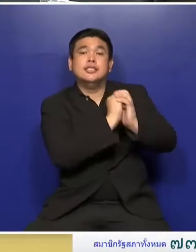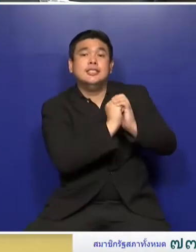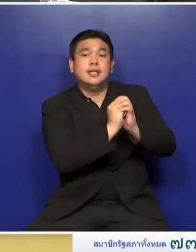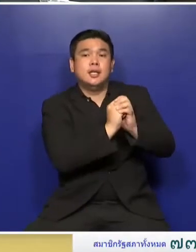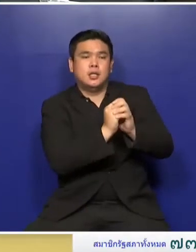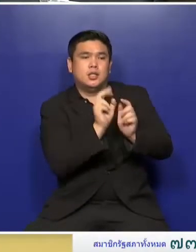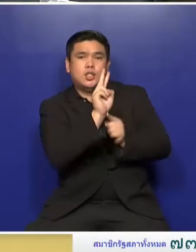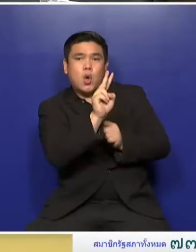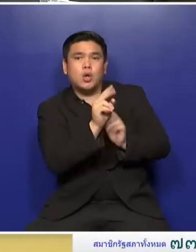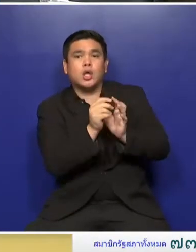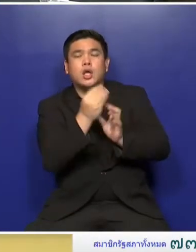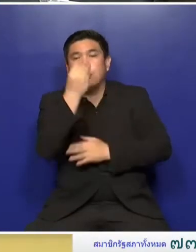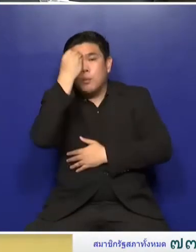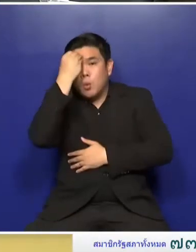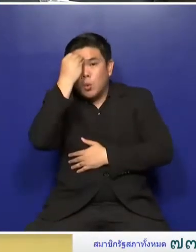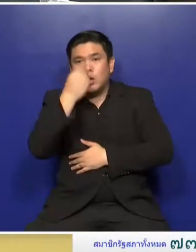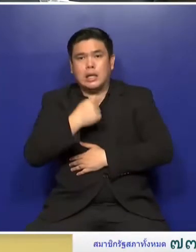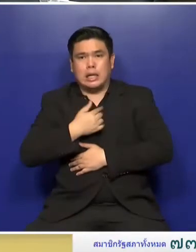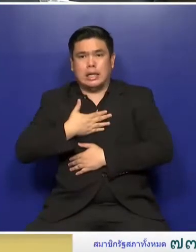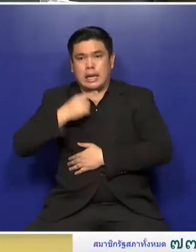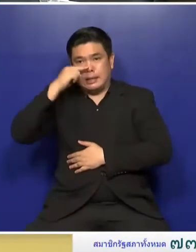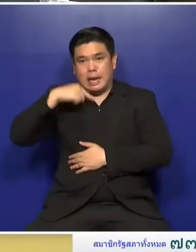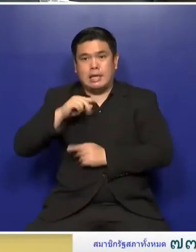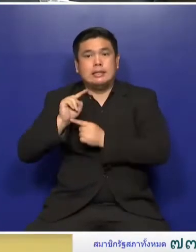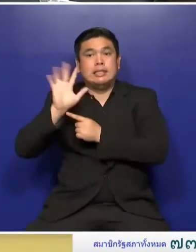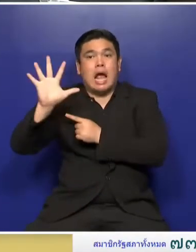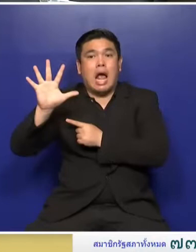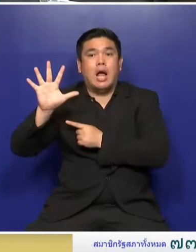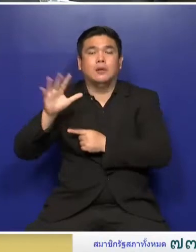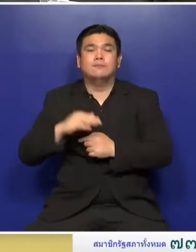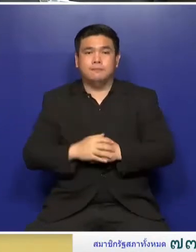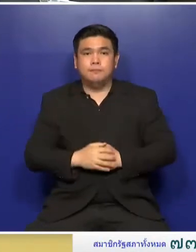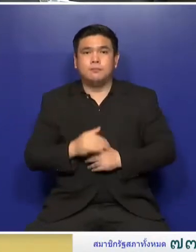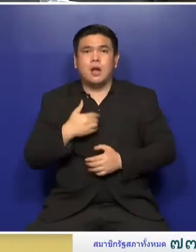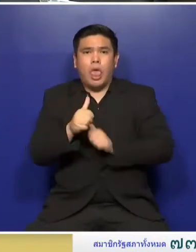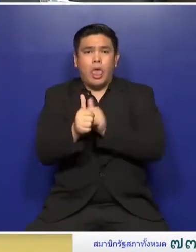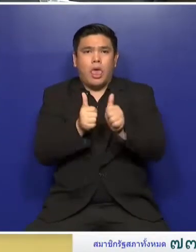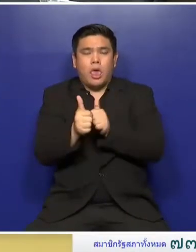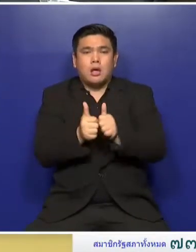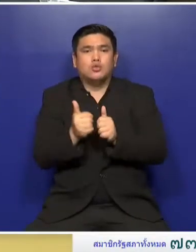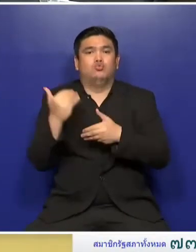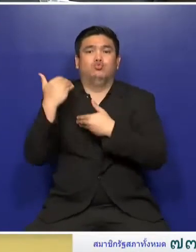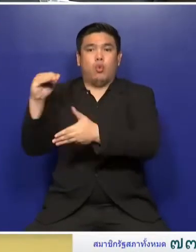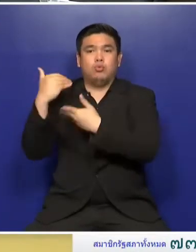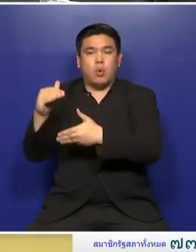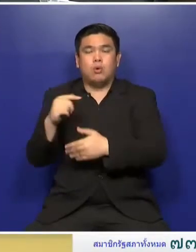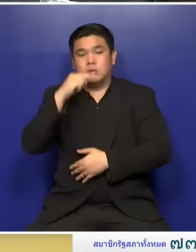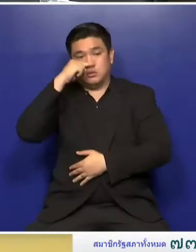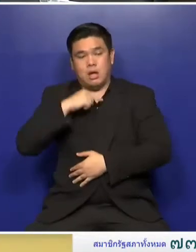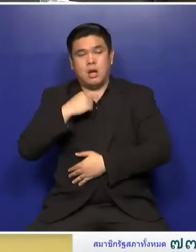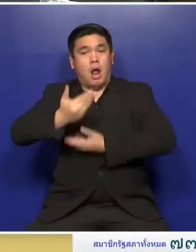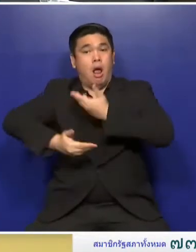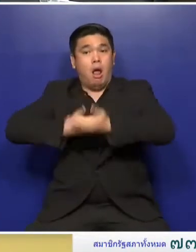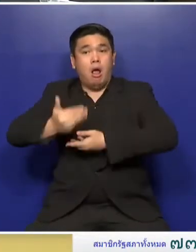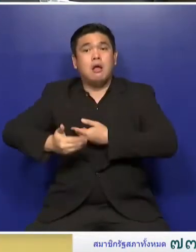ัดเมรกา อาเซียน แล้วก็มาถึงกลุ่ม EUซึงปี ปีนึง ประเทศไยมีการค้